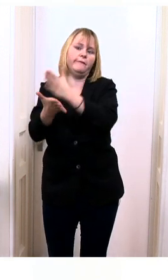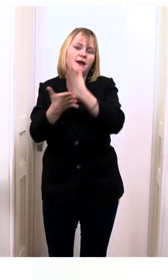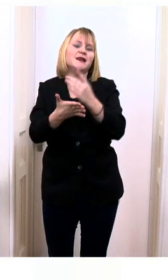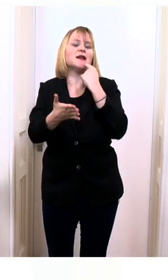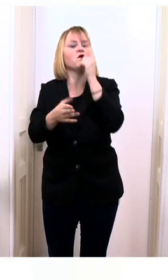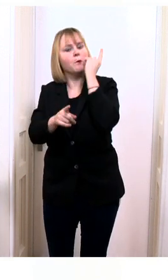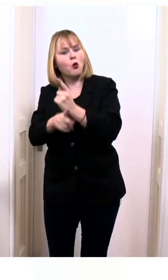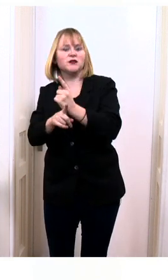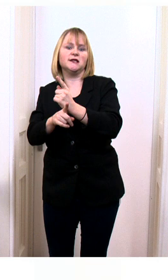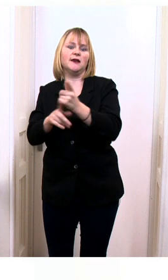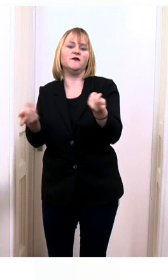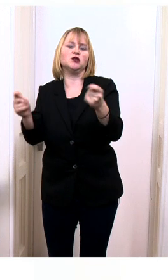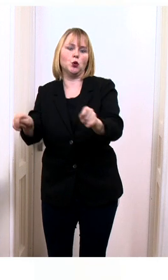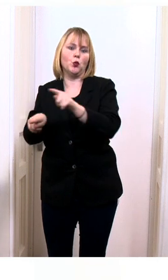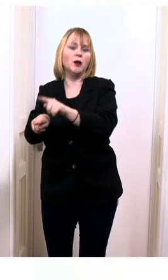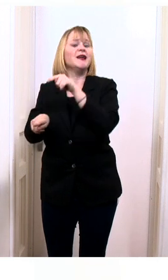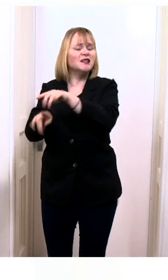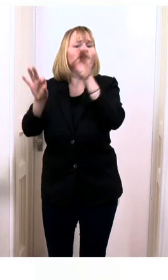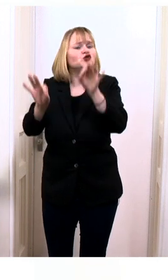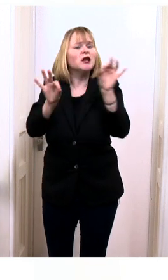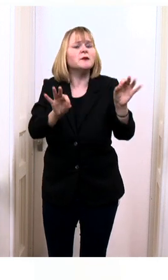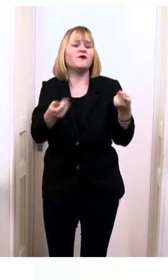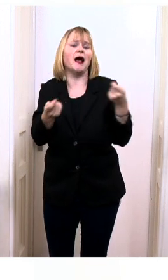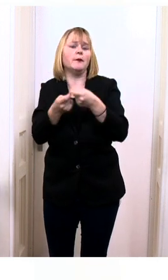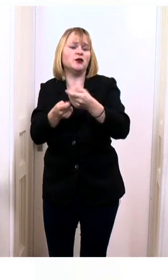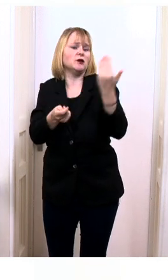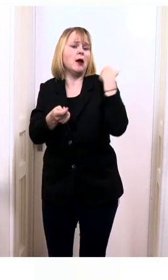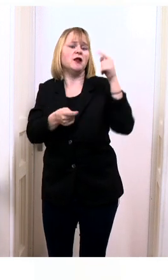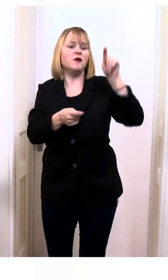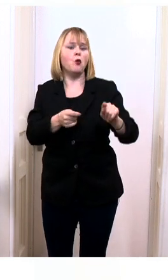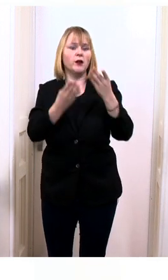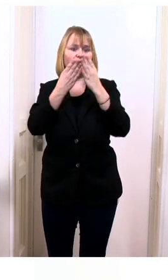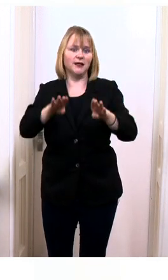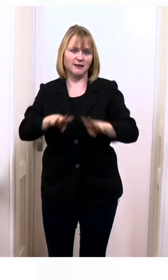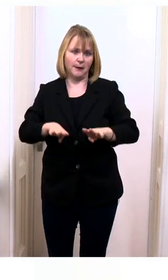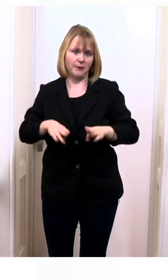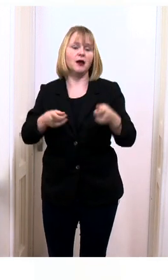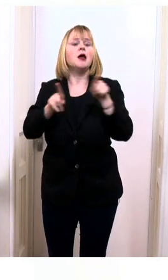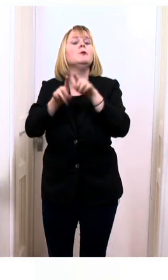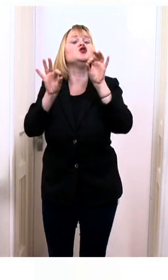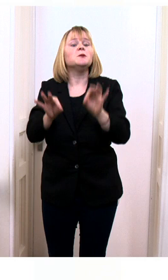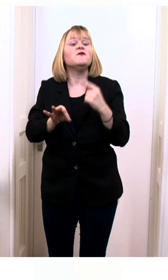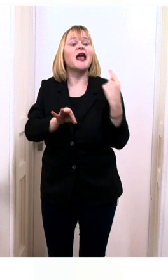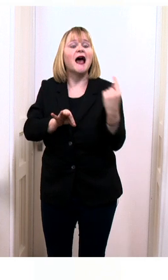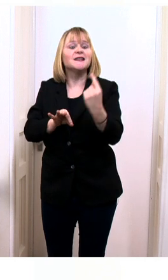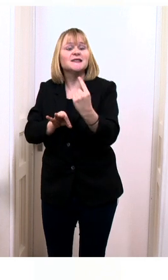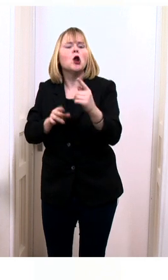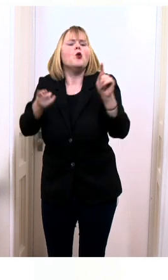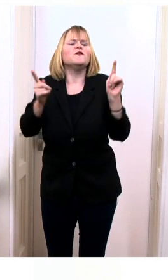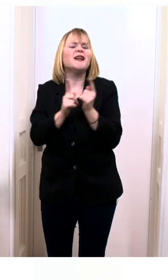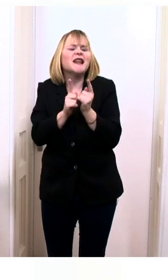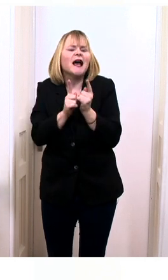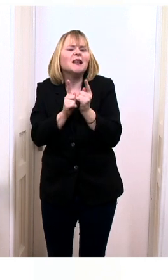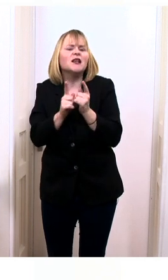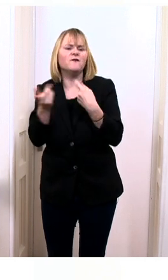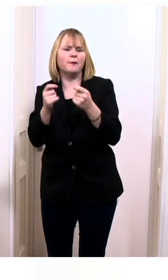wurden. Dort gab es gewisse Anpassungen im Dezember, als wir die Unterstützung für Einzel- und Kleinstbetriebe, die UEK,